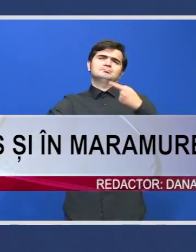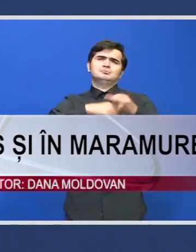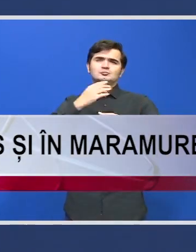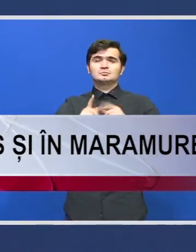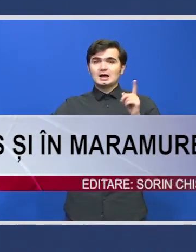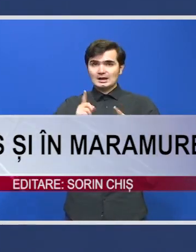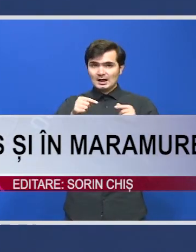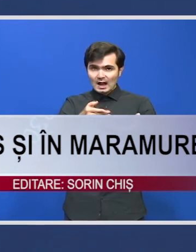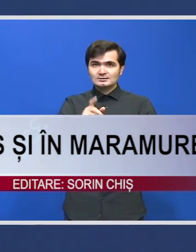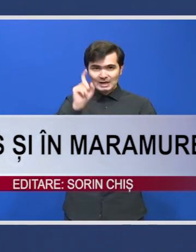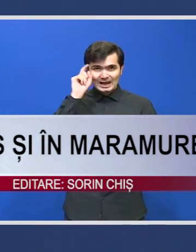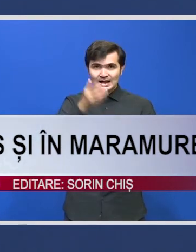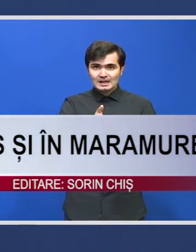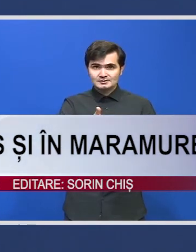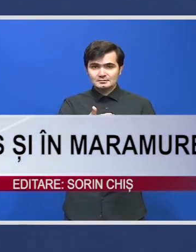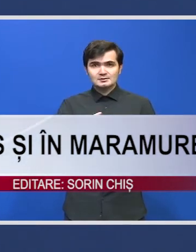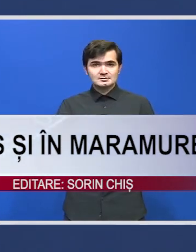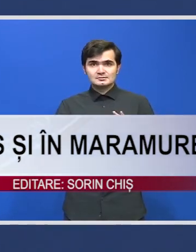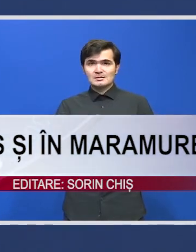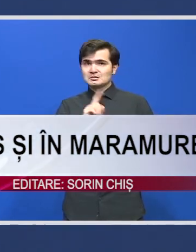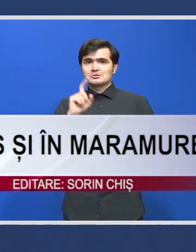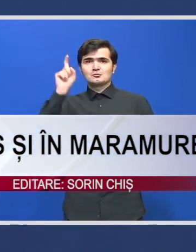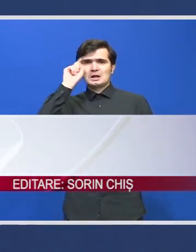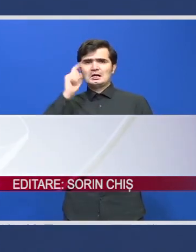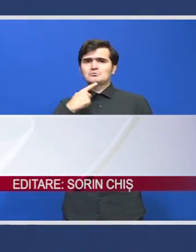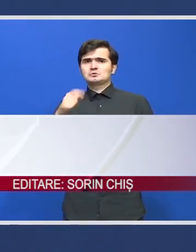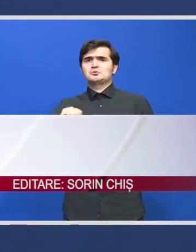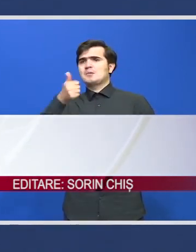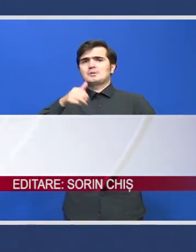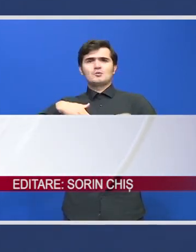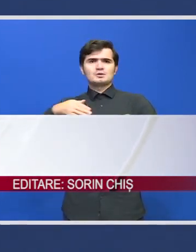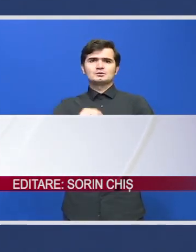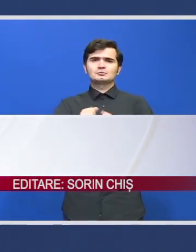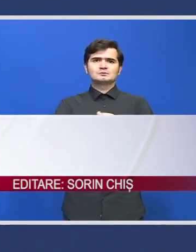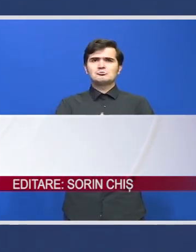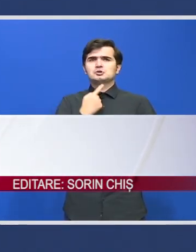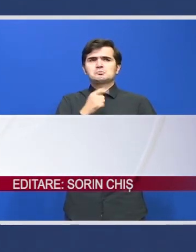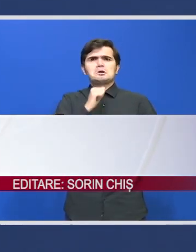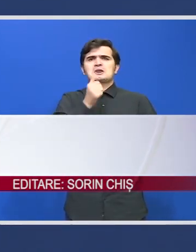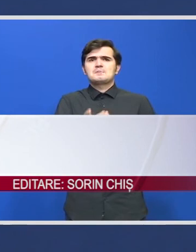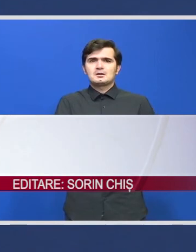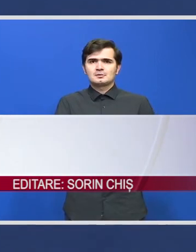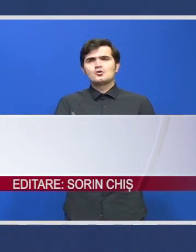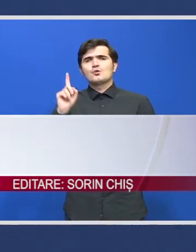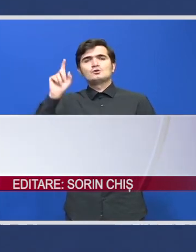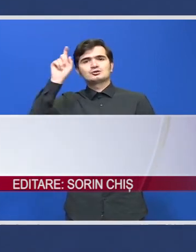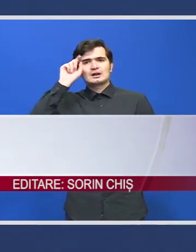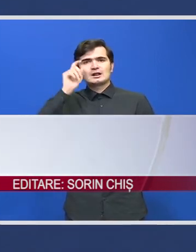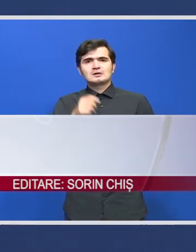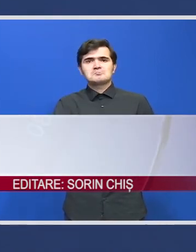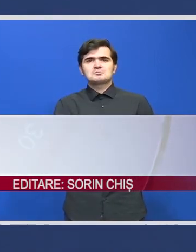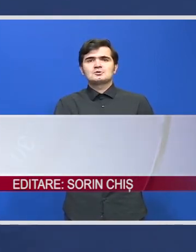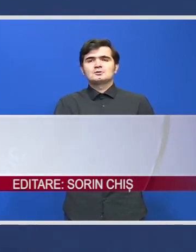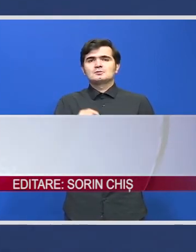așa ceva credem, înseamnă că nu mai credem nici ce spune primul ministru, nici nu ce spune nimeni. Adică o să credem cei